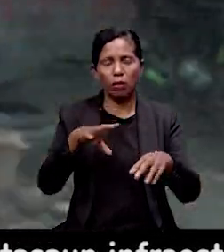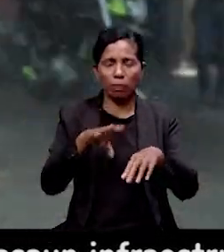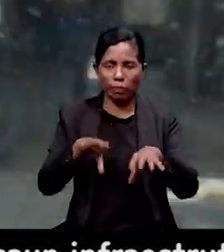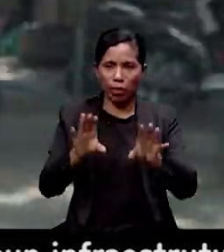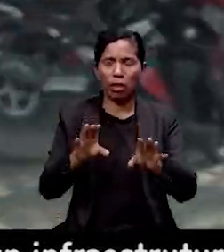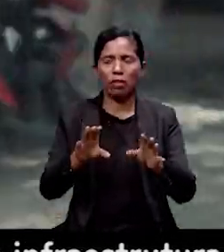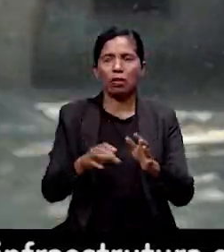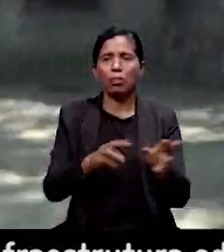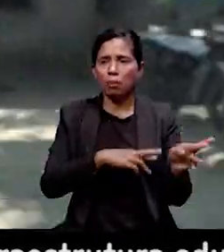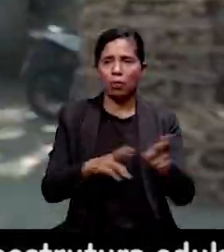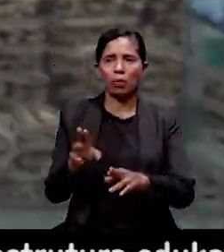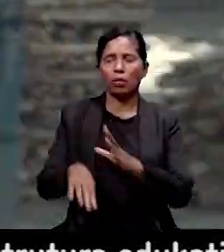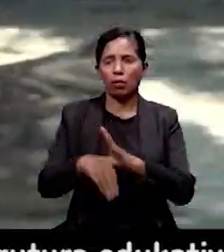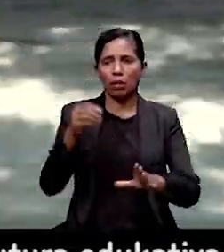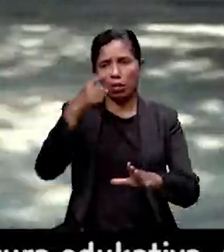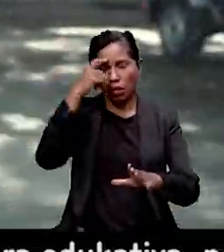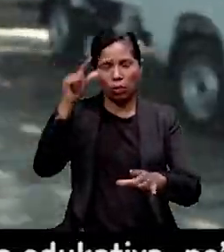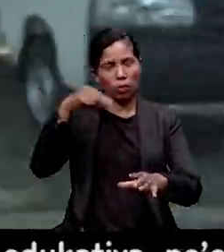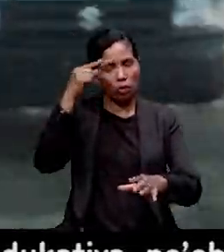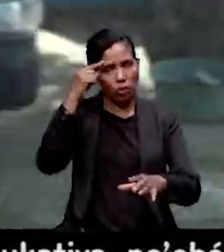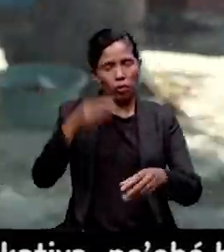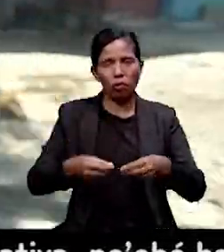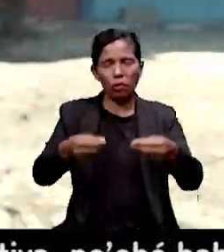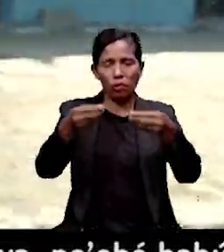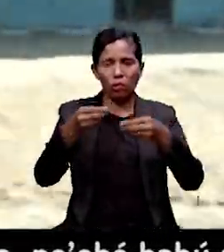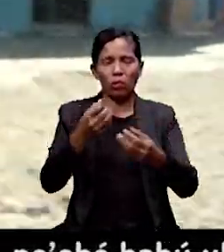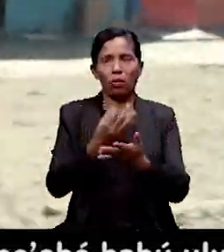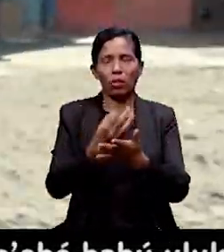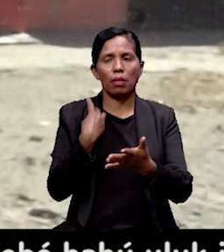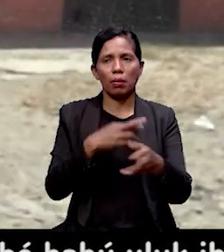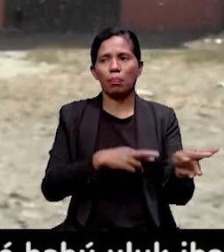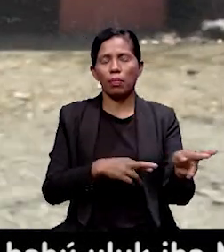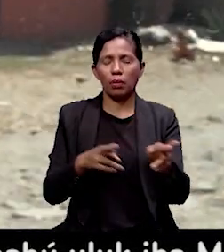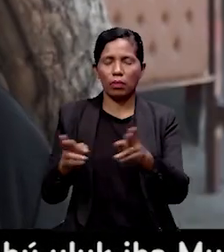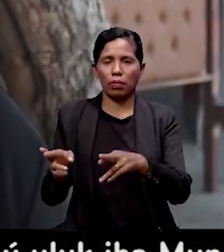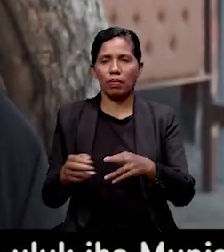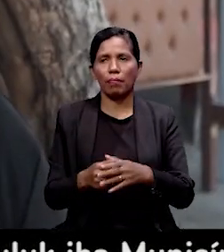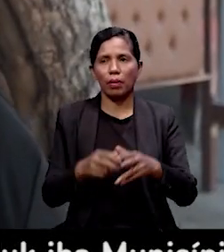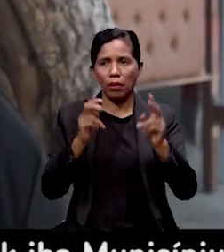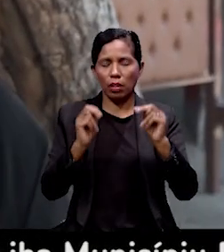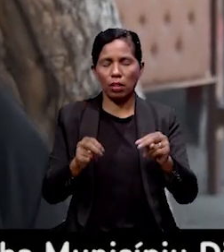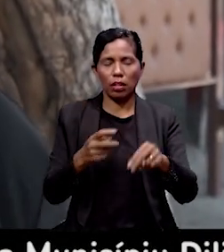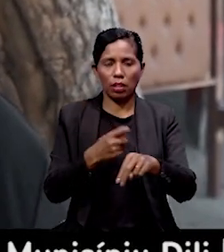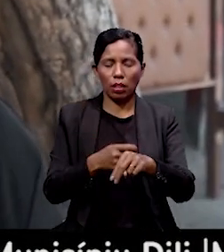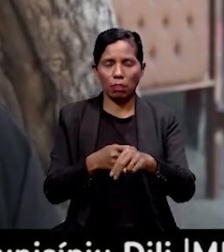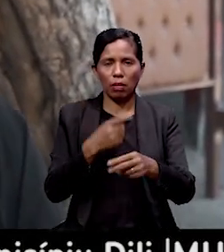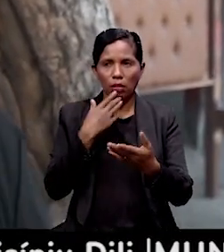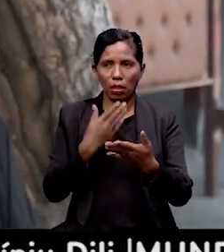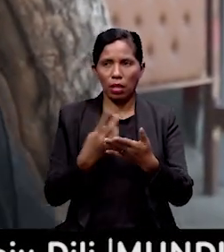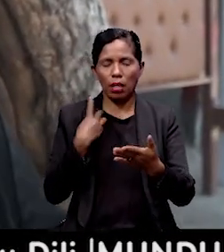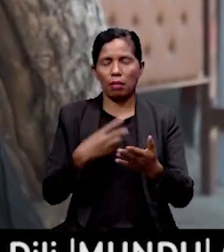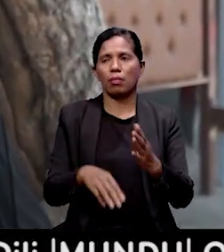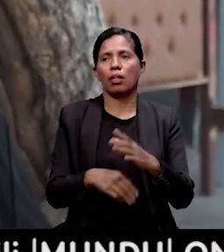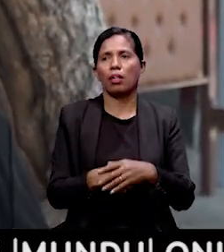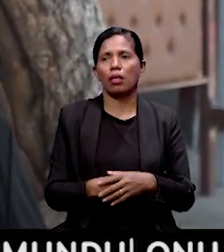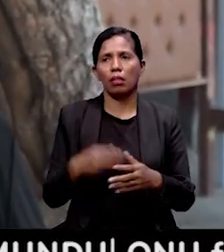pronto atu sai. Tamba guvernu fo ona osan. Ami pronto. Perjiza tebes situ saung normal. Ami sai mo so dia. Kita halo